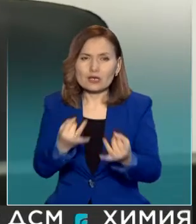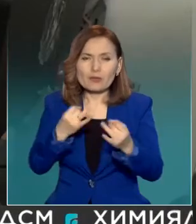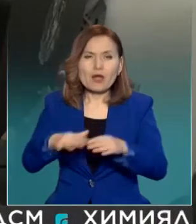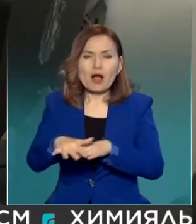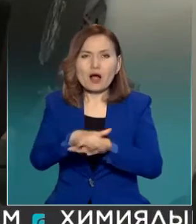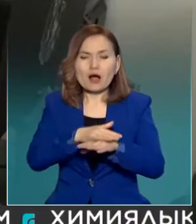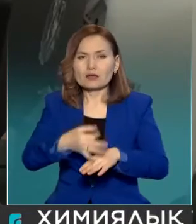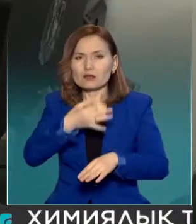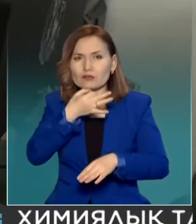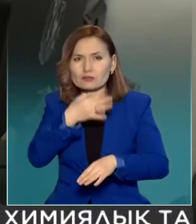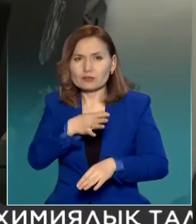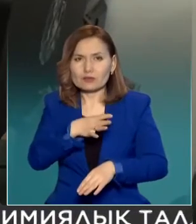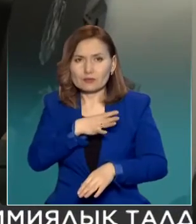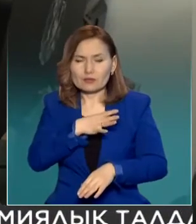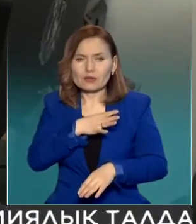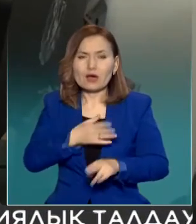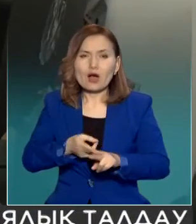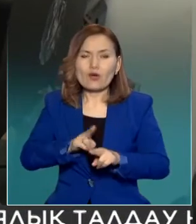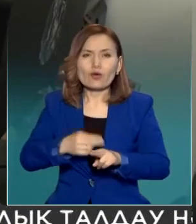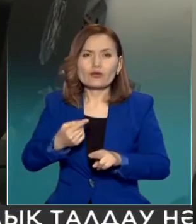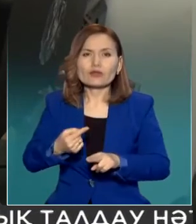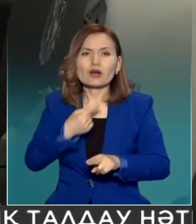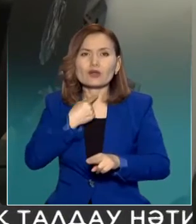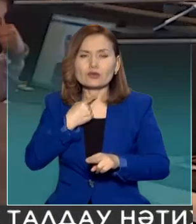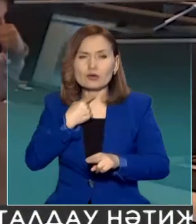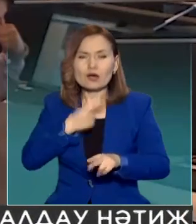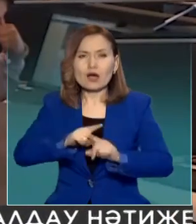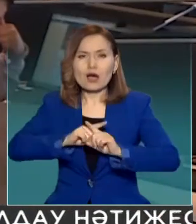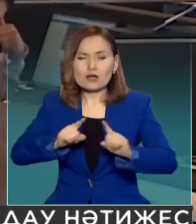ойып тұрып орын алды. Оның қоңыр қою